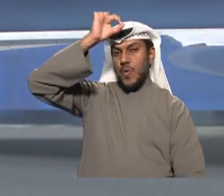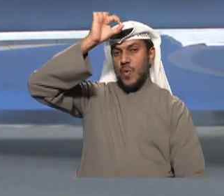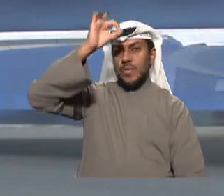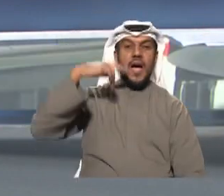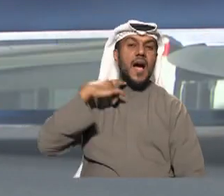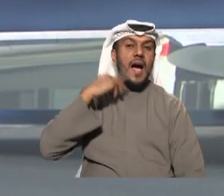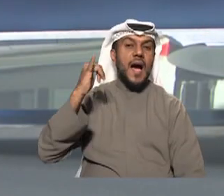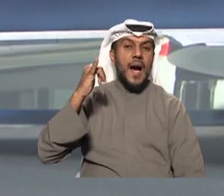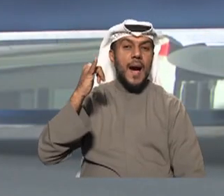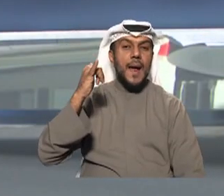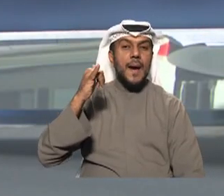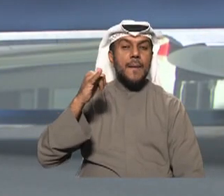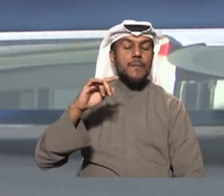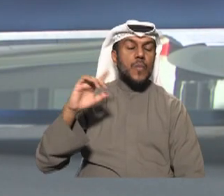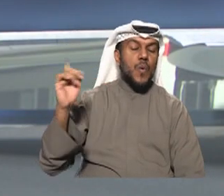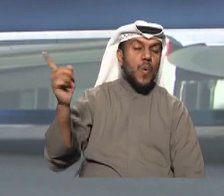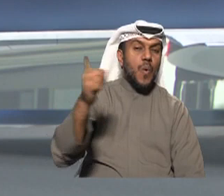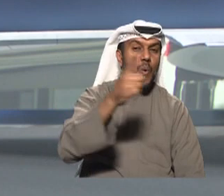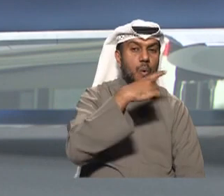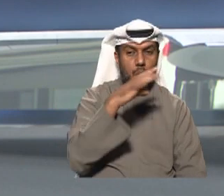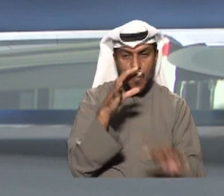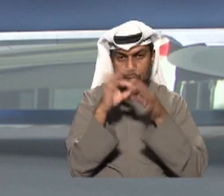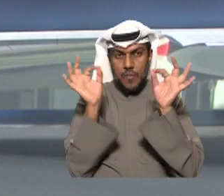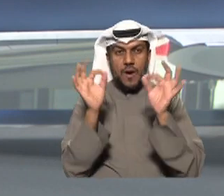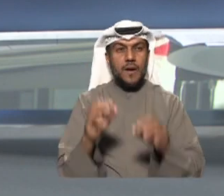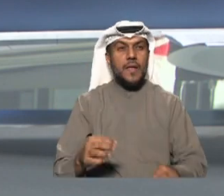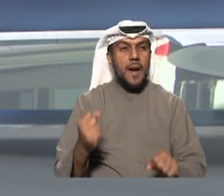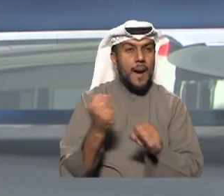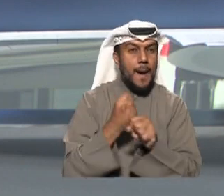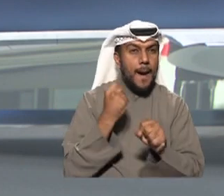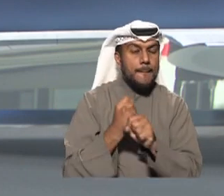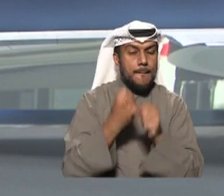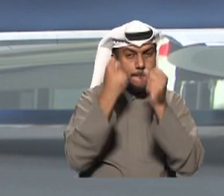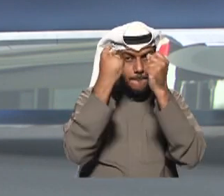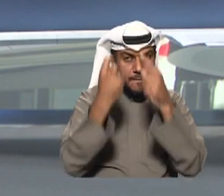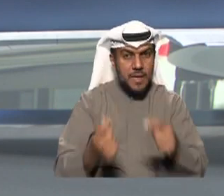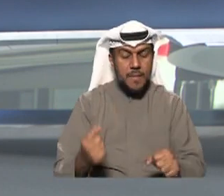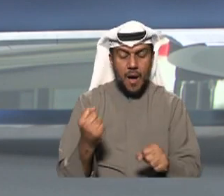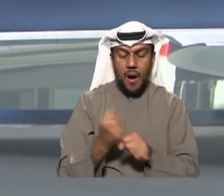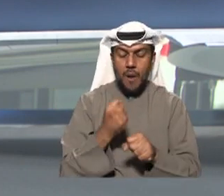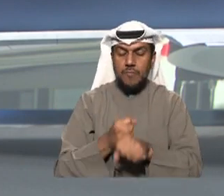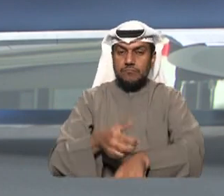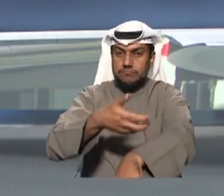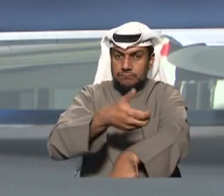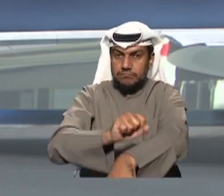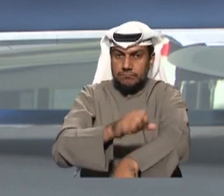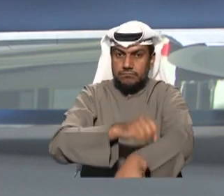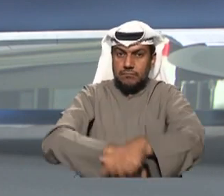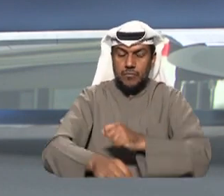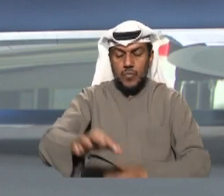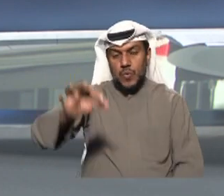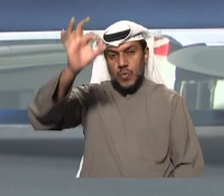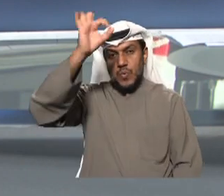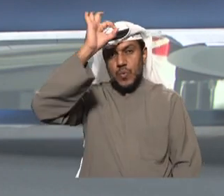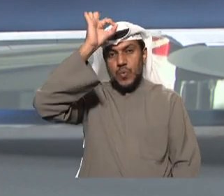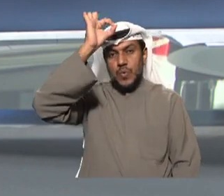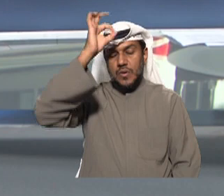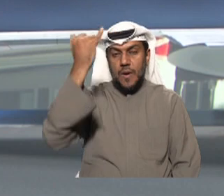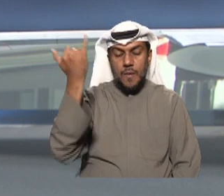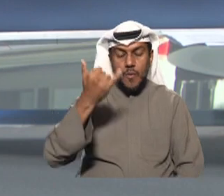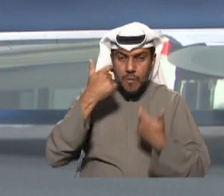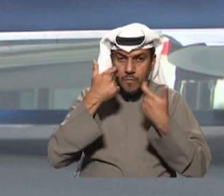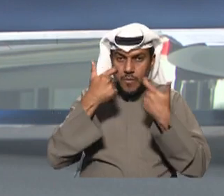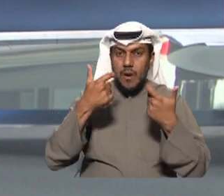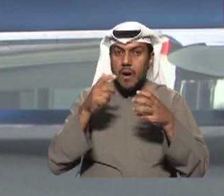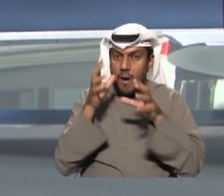الرعاية والدعم الكامل لرجال الأمن فيما يبذلونه من جهود كبيرة للمحافظة على أمن الوطن